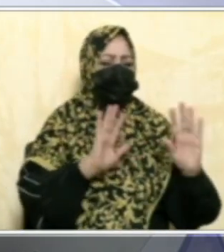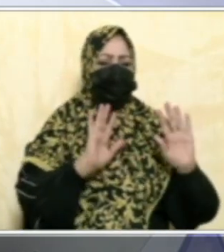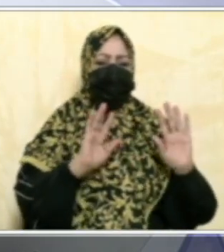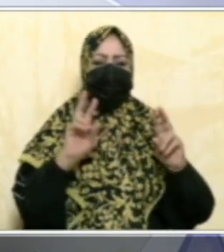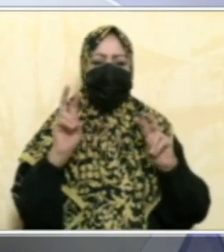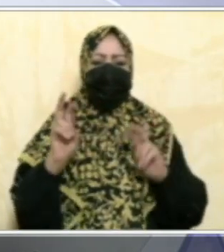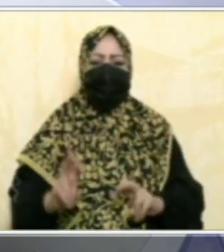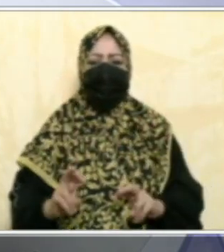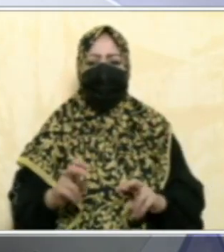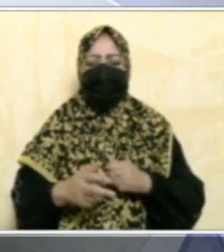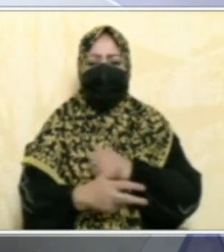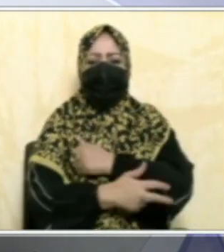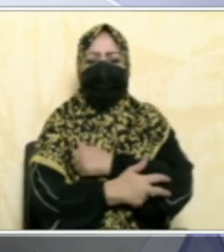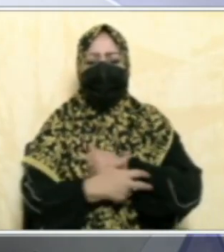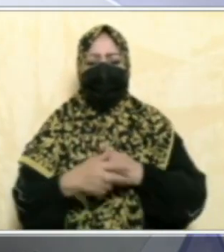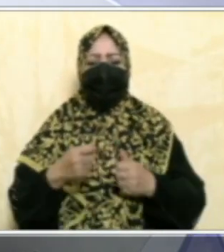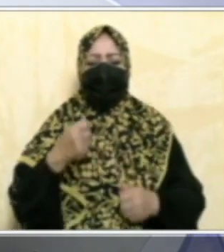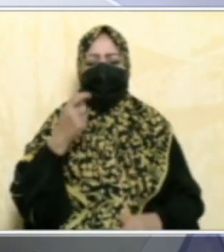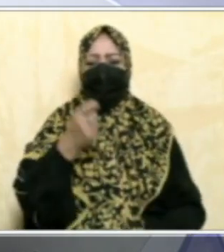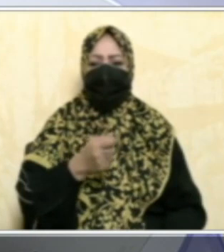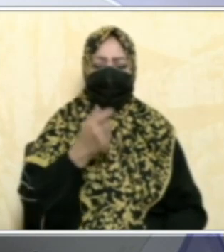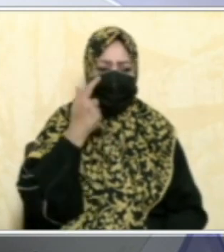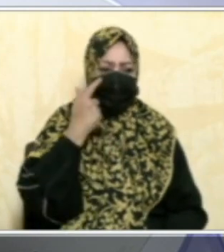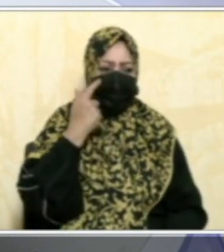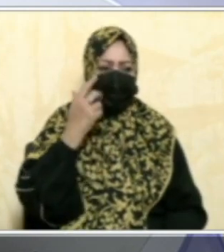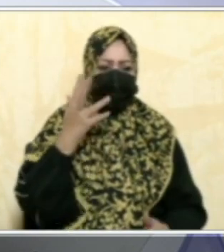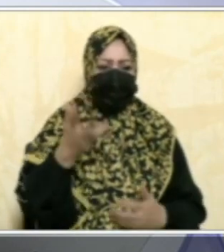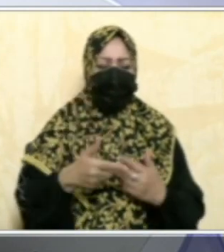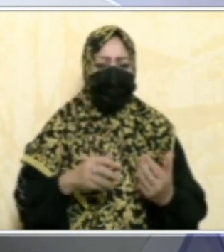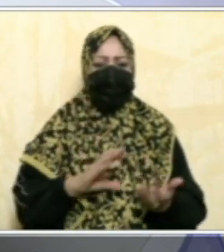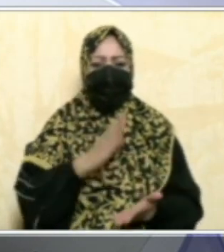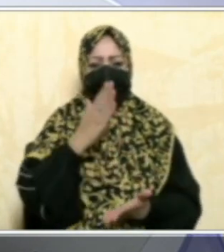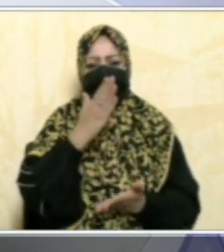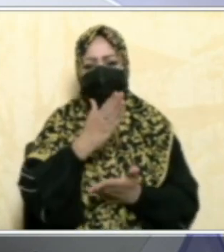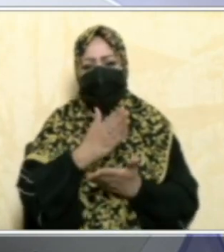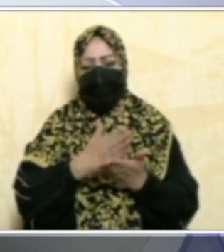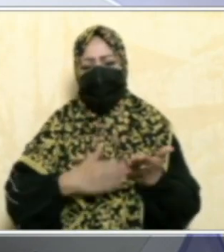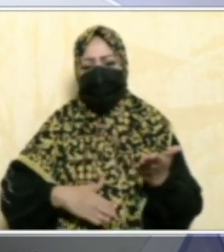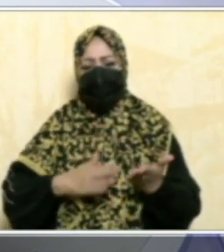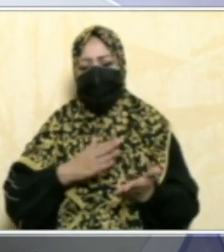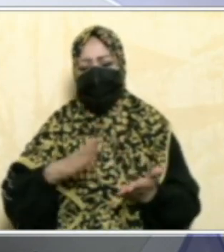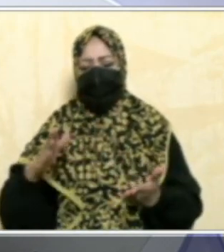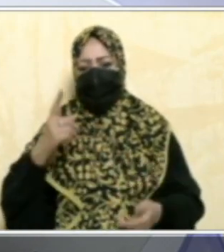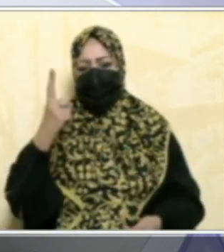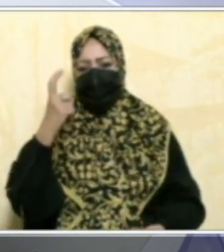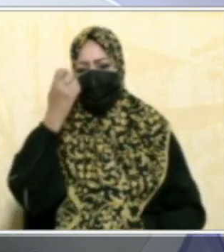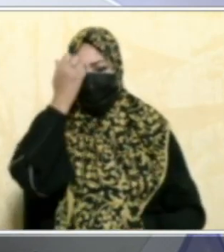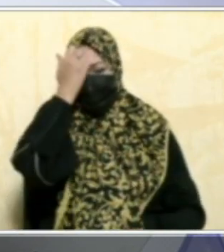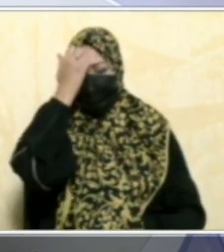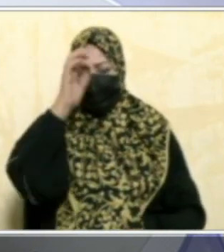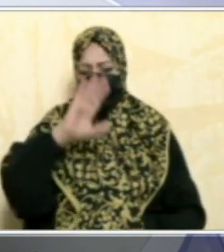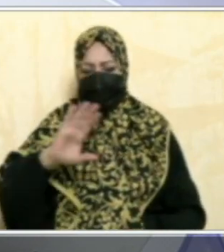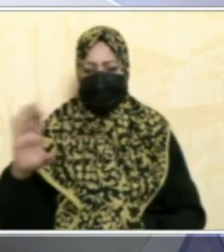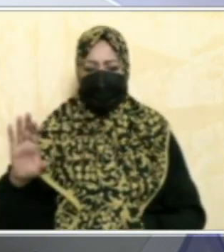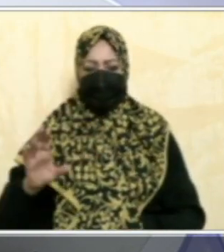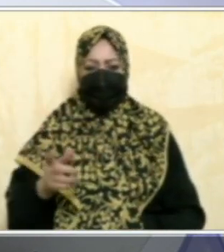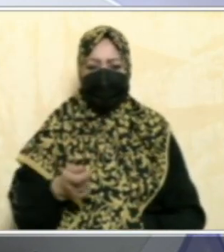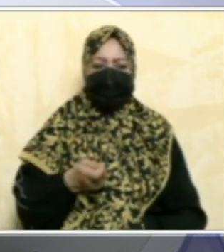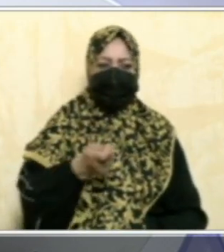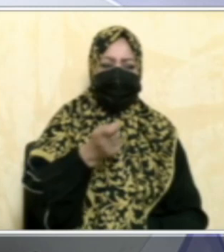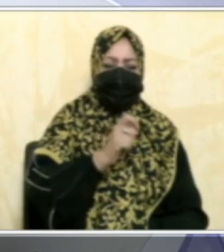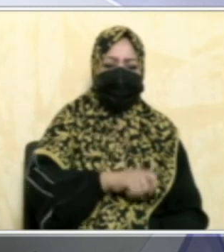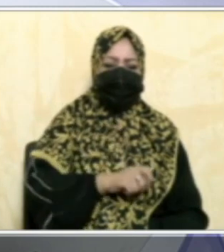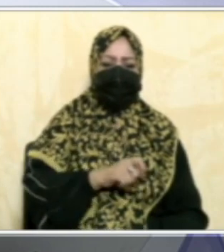ما عليه من دين يخصم الدين. مثلا عنده 100,000 شقيل مال زائد التقدير عروض